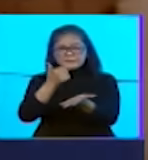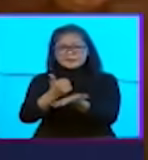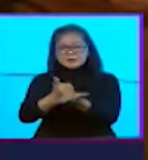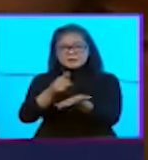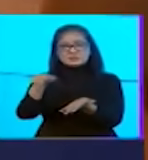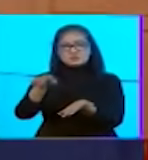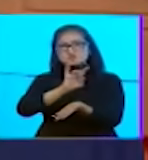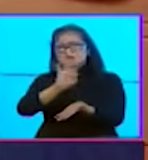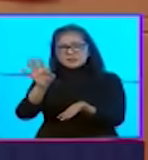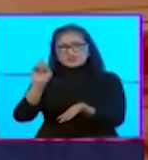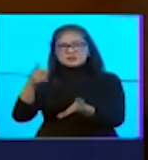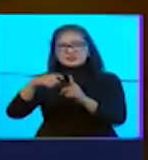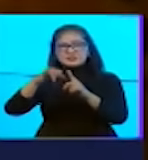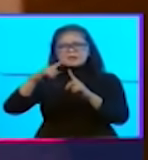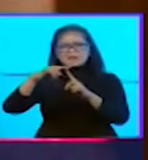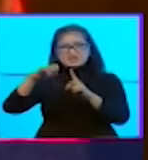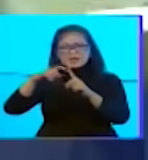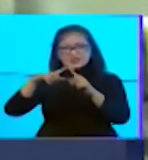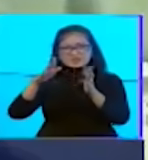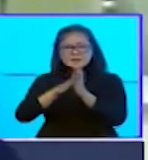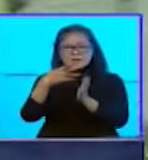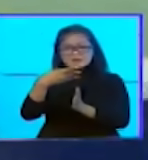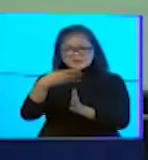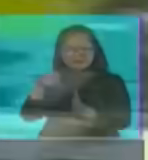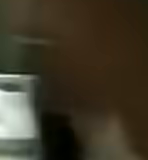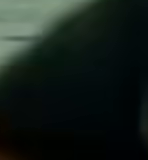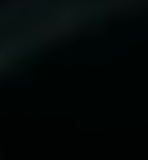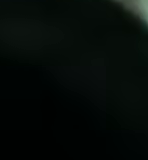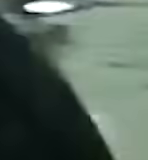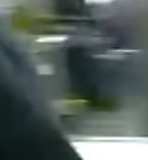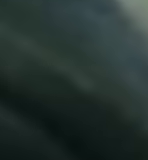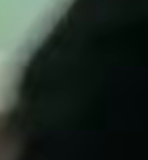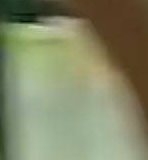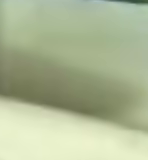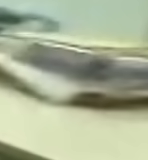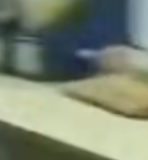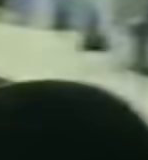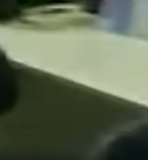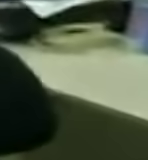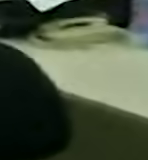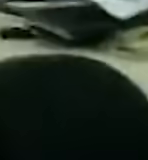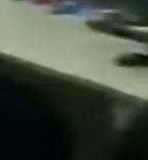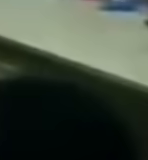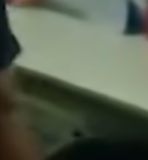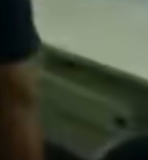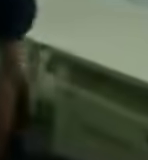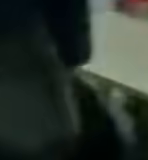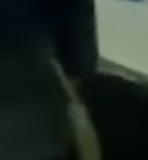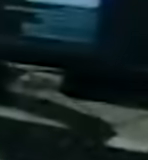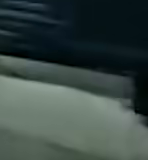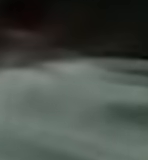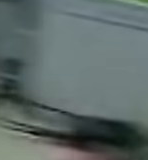dan esensial, perusahaan wajib menerapkan kebijakan work from home atau bekerja dari rumah 100%.